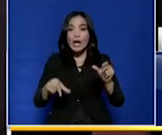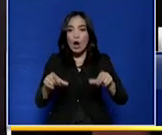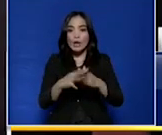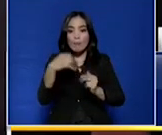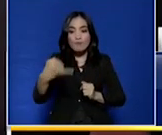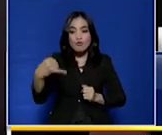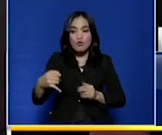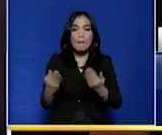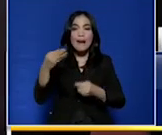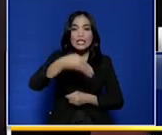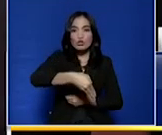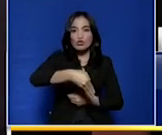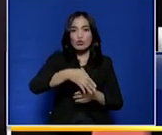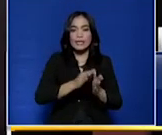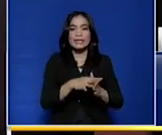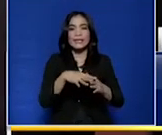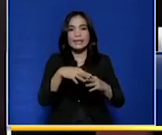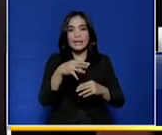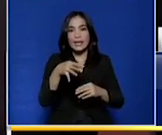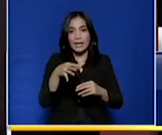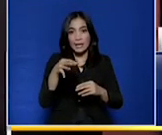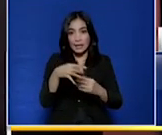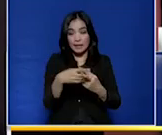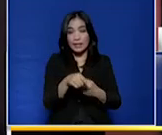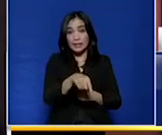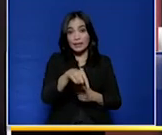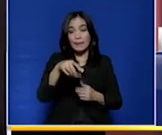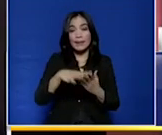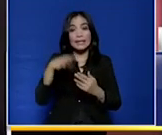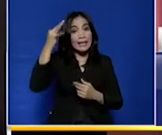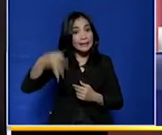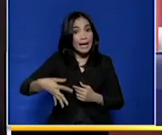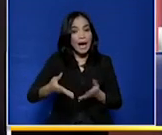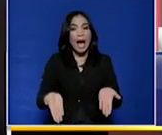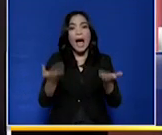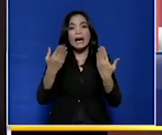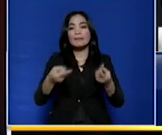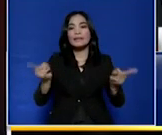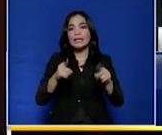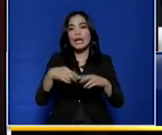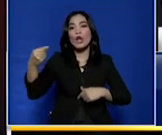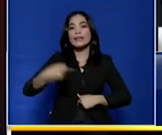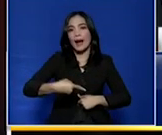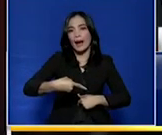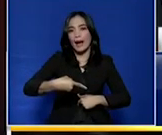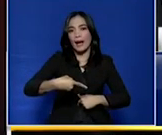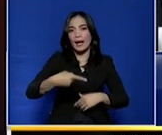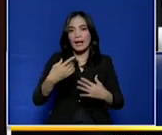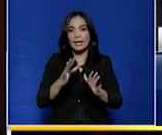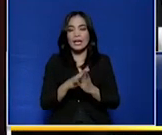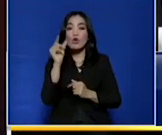desa yang mana nantinya pada itu kita angkat kembali kedesa kita angkat menjadi honor kontrak dan kita akan melanjutkan